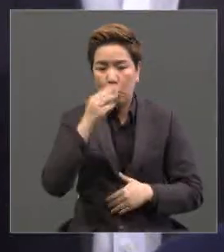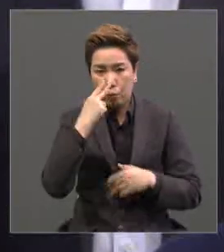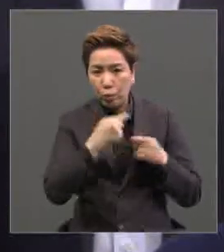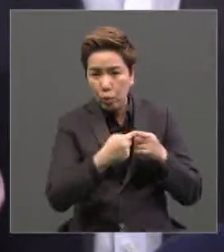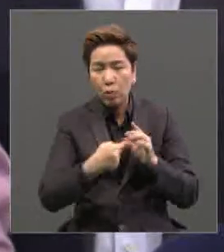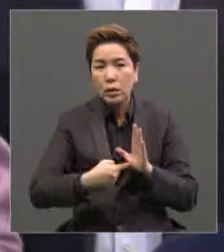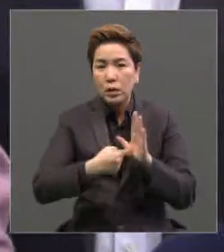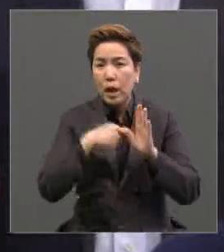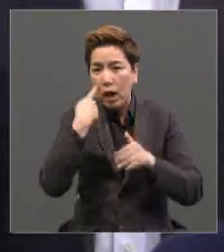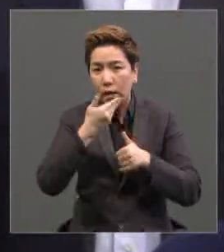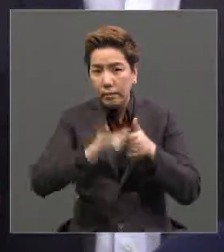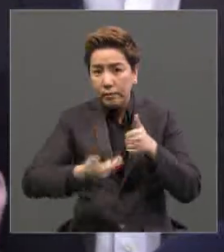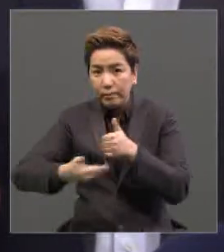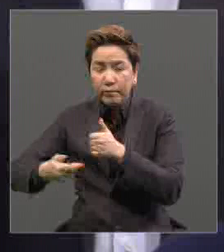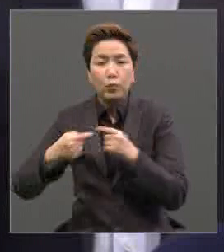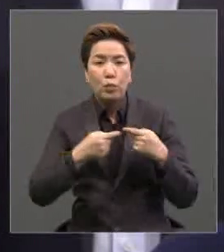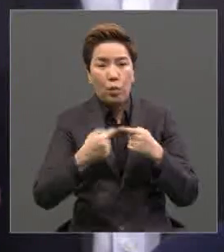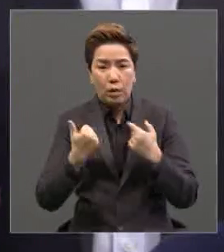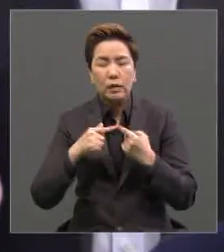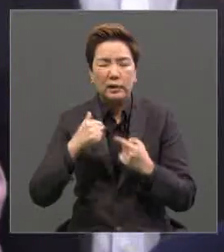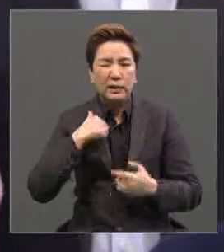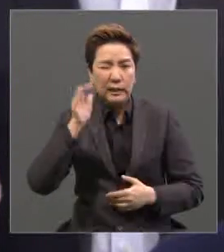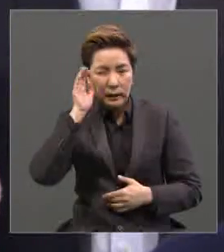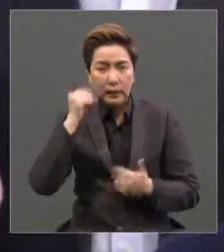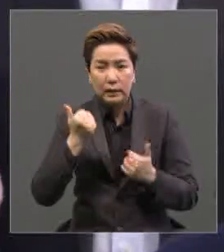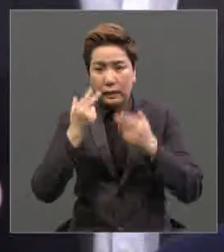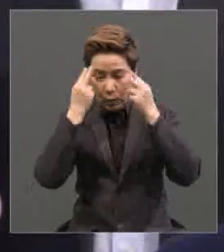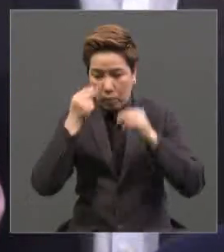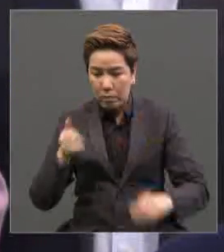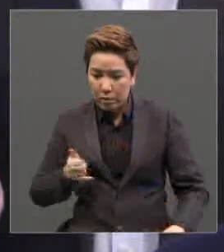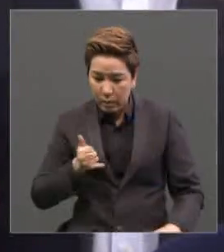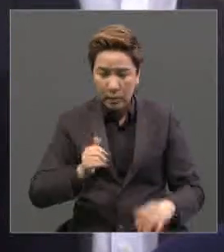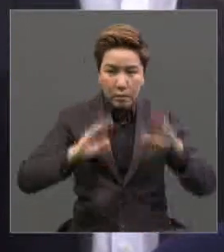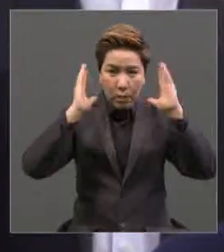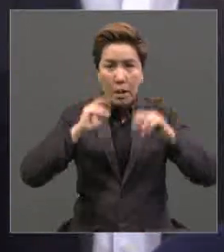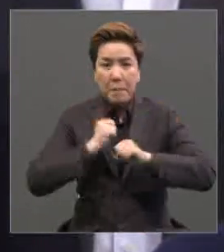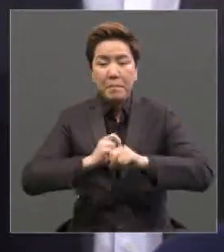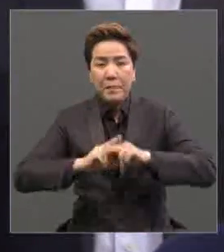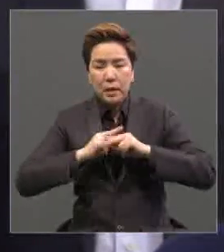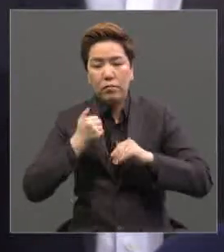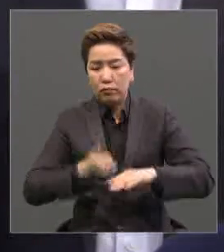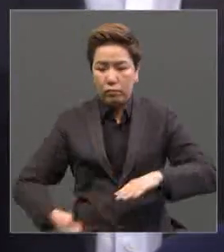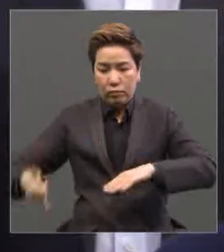างต่อเนื่องค่ะแล้วคุณธนกรก็บอกว่าเชื่อว่าการที่ท่านนายกออกลุยหาเสียงเอง